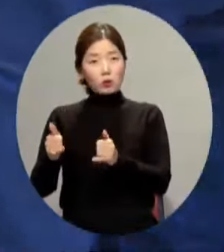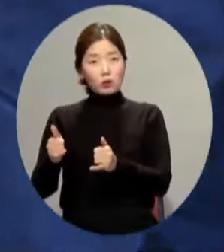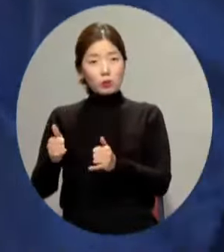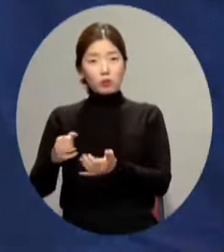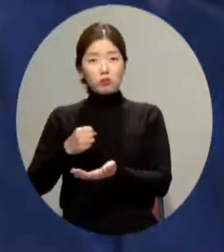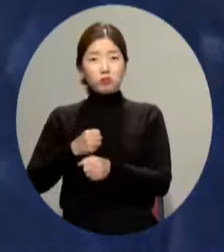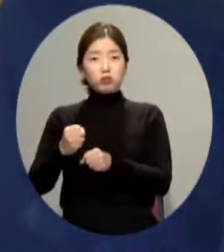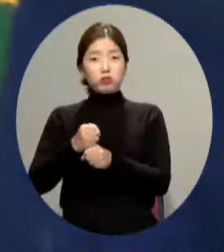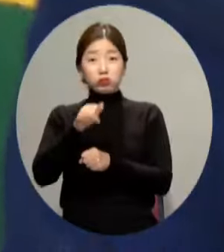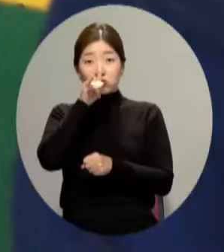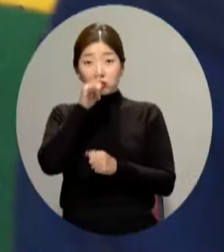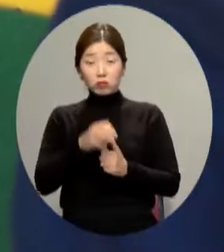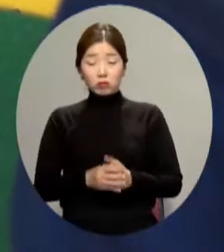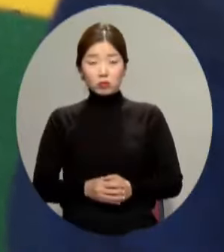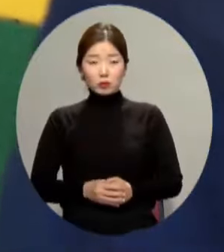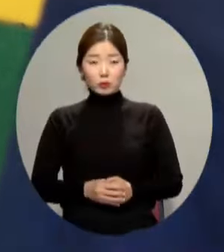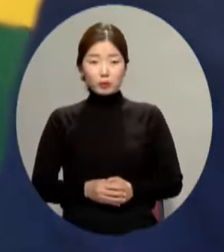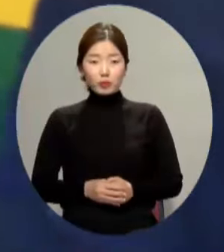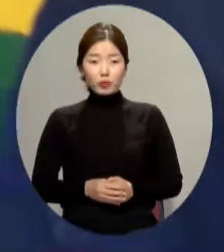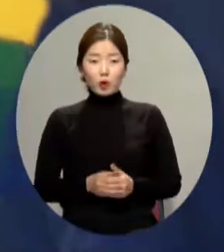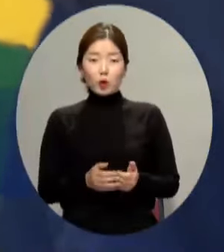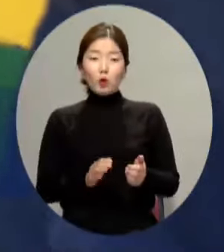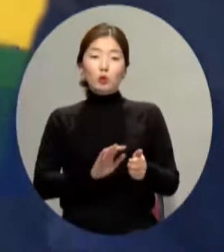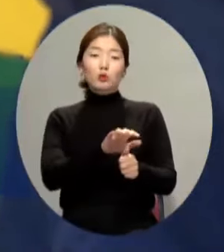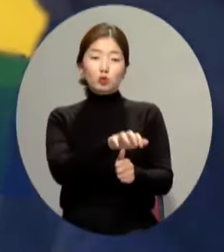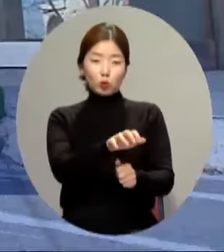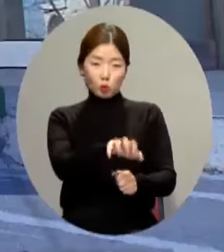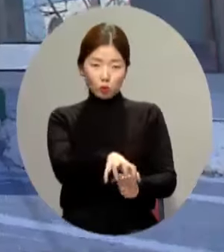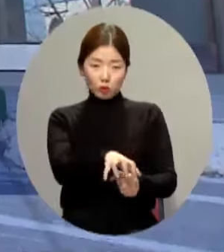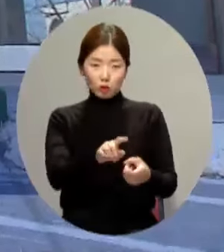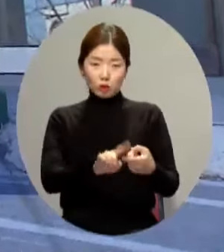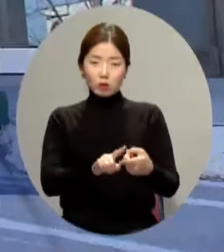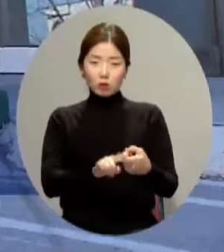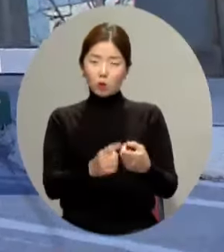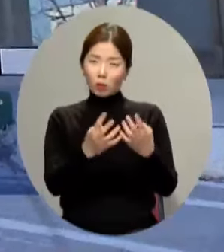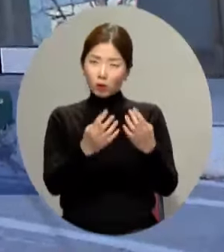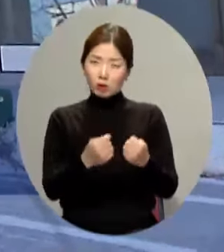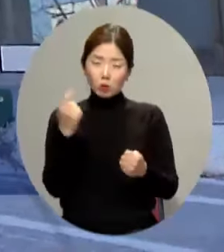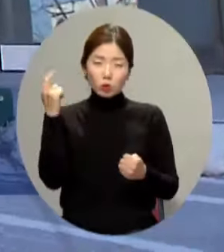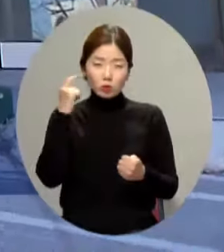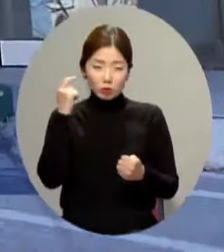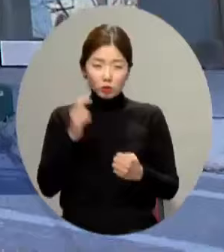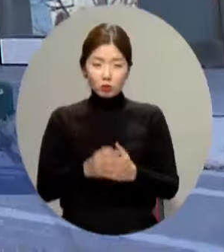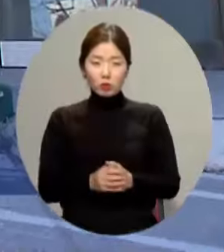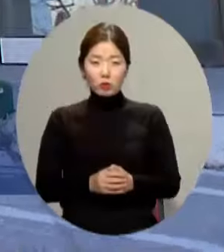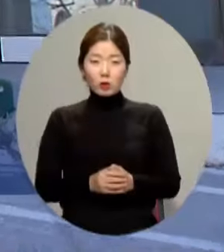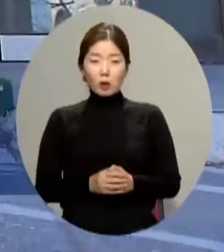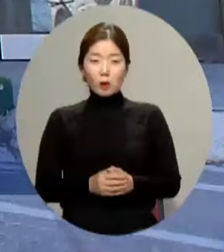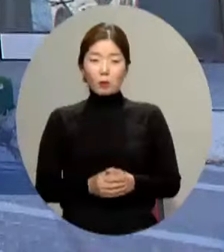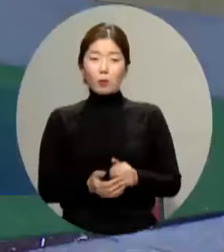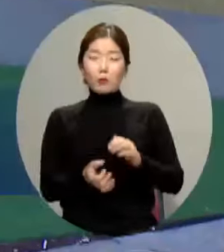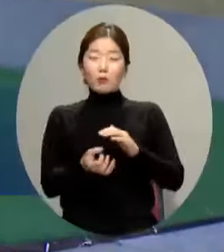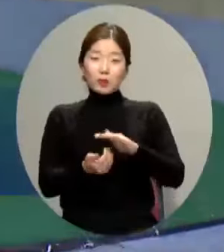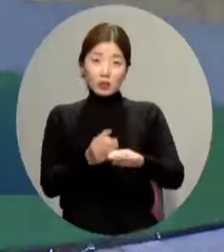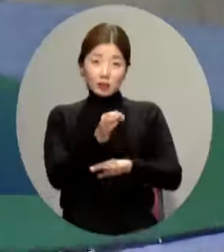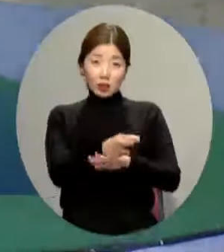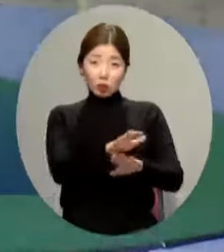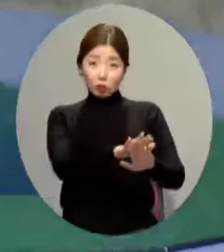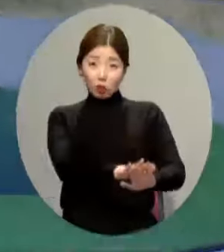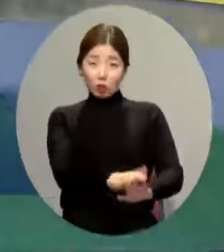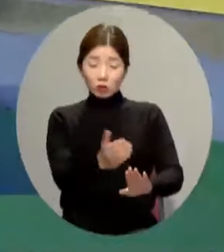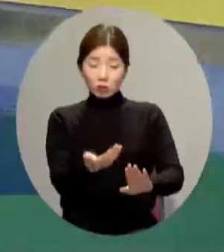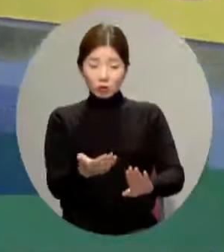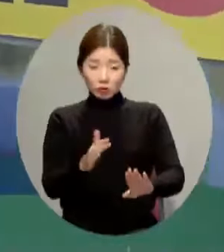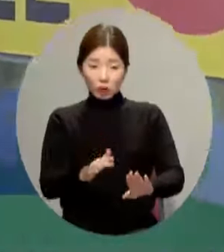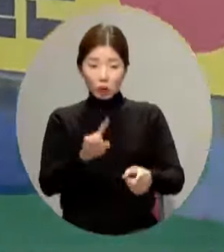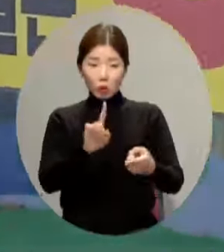감추지 못합니다. 택배 보관하려고 요즘에는 많이 이렇게 한다고 하더라고요. 그래서 구매해가지고 여기 배치를